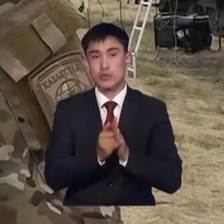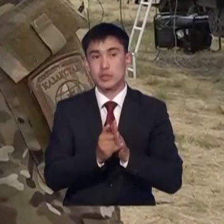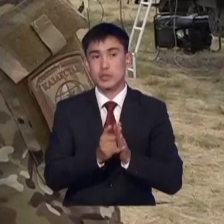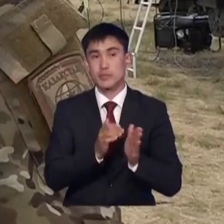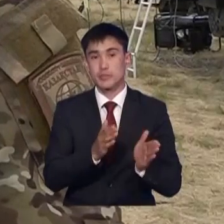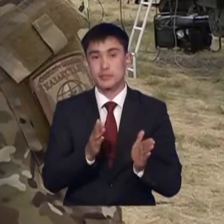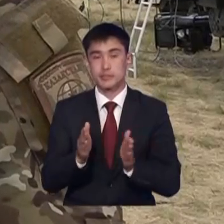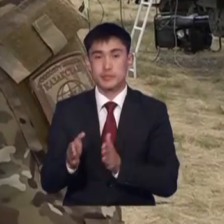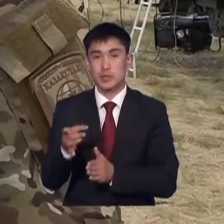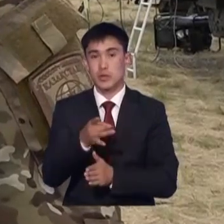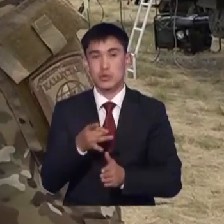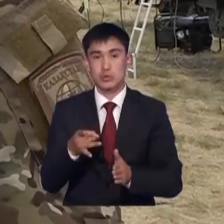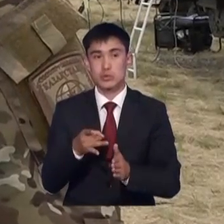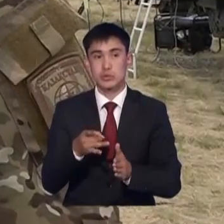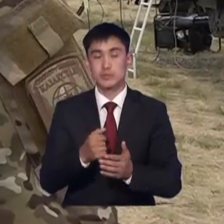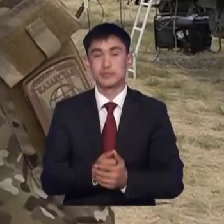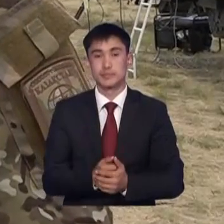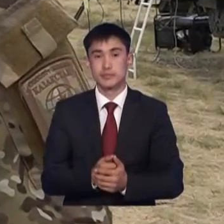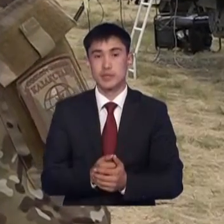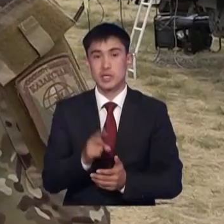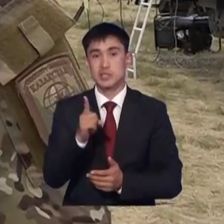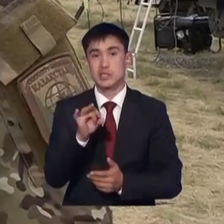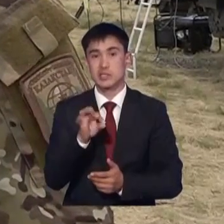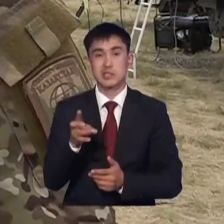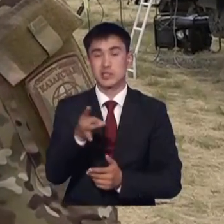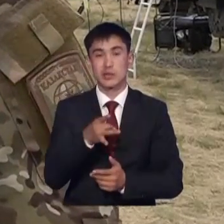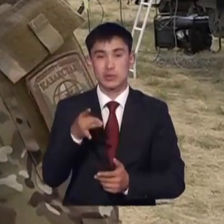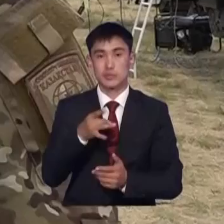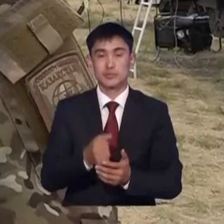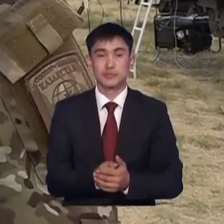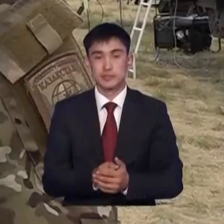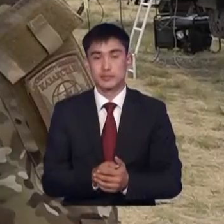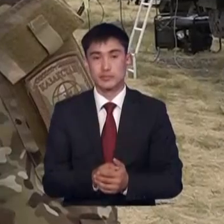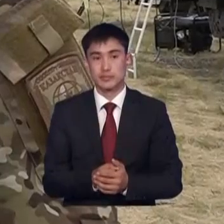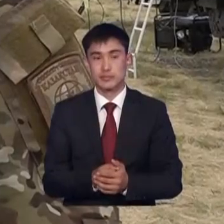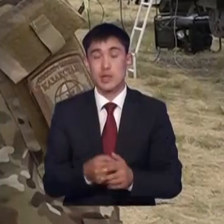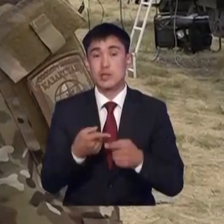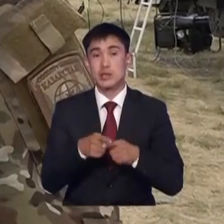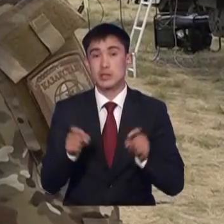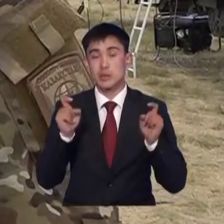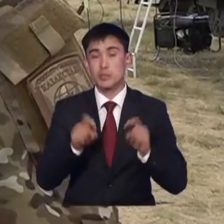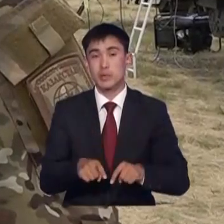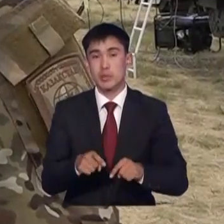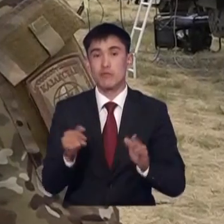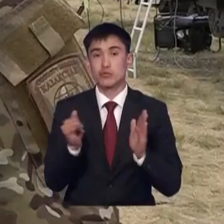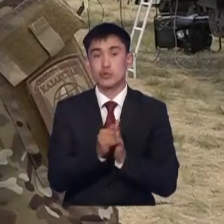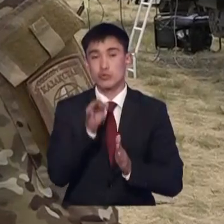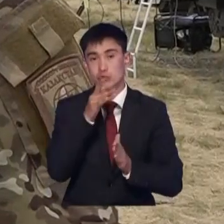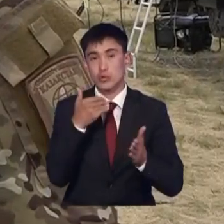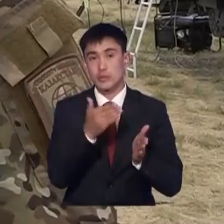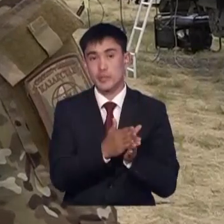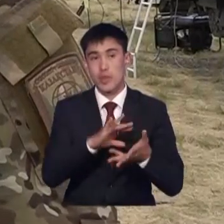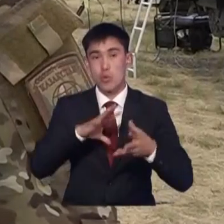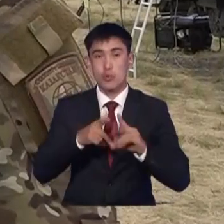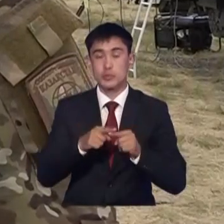установленный район сосредоточения зайсанский район техника прибыла в установленные сроки